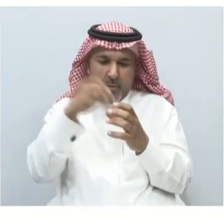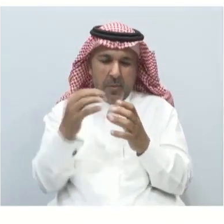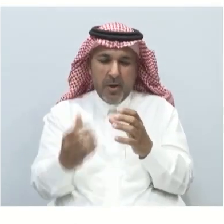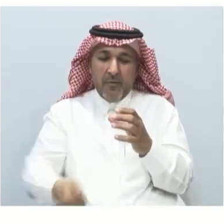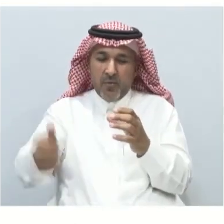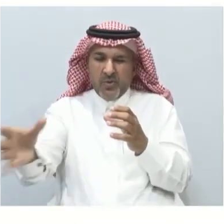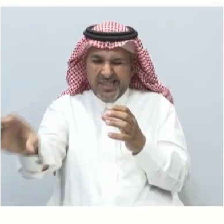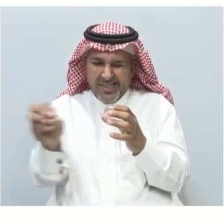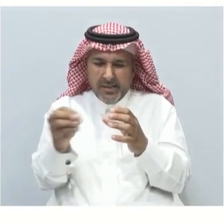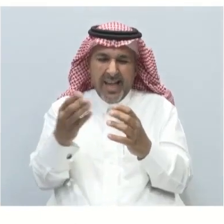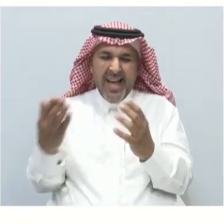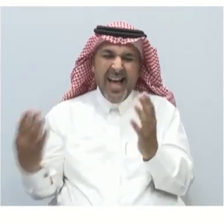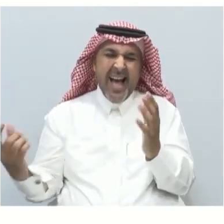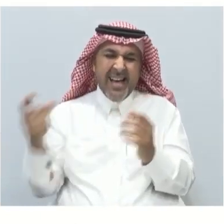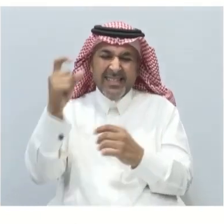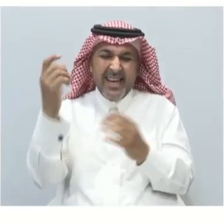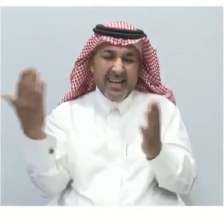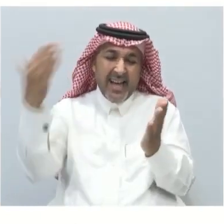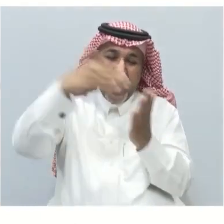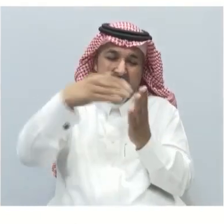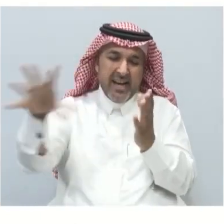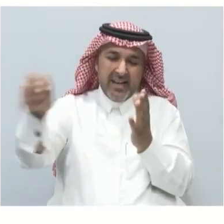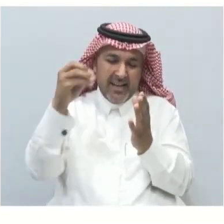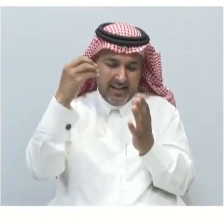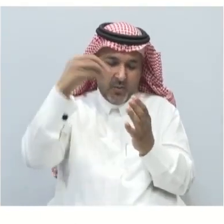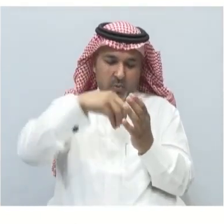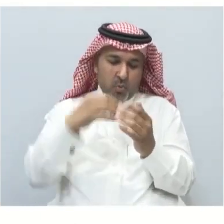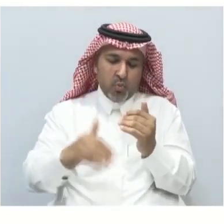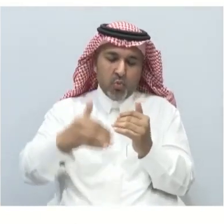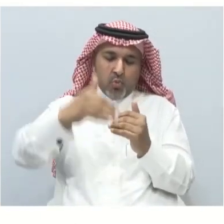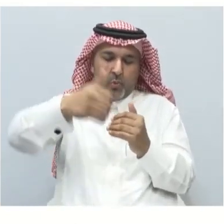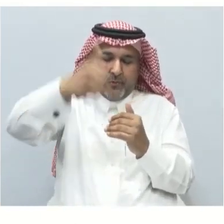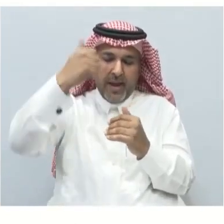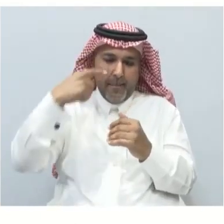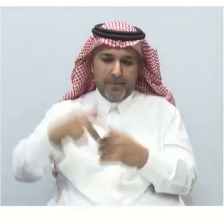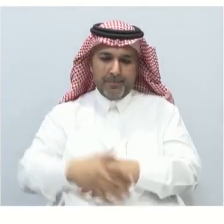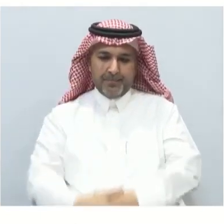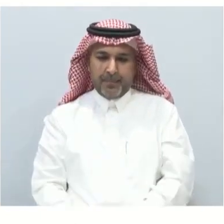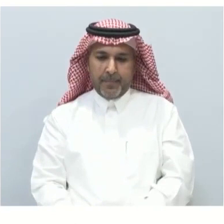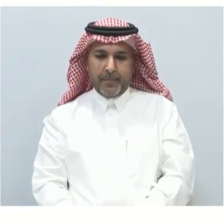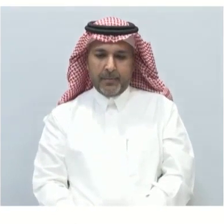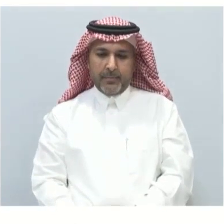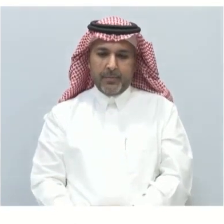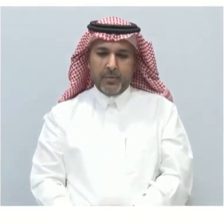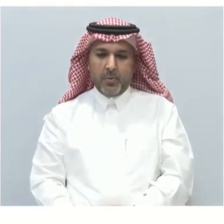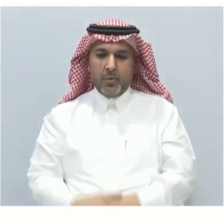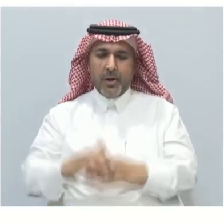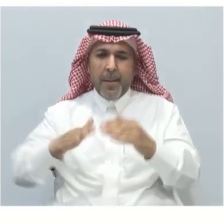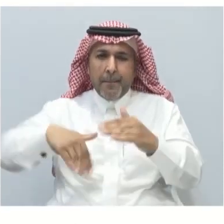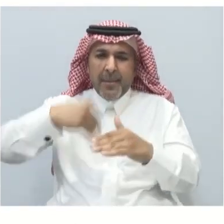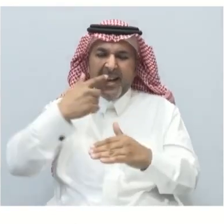كم هو 25000 طيب الربح السنوي اللي هو ار اللي هو